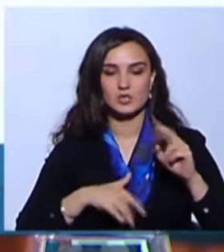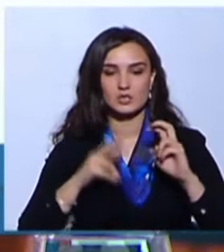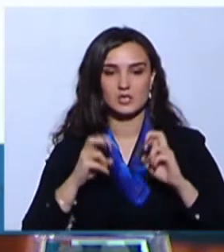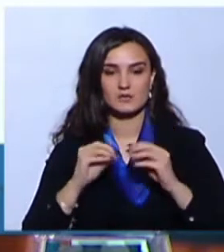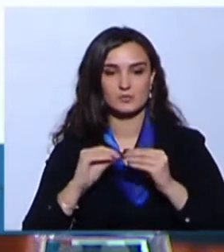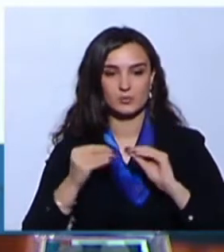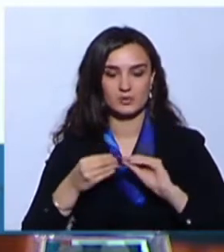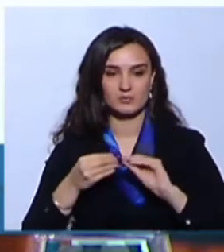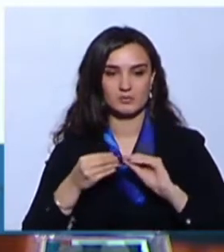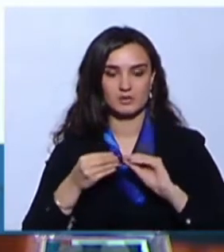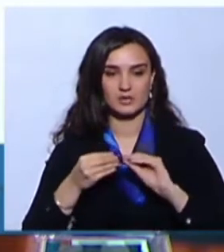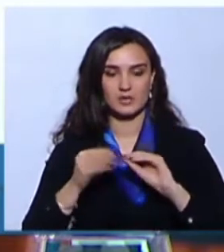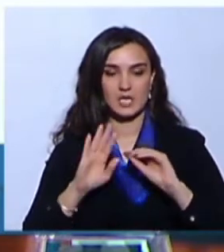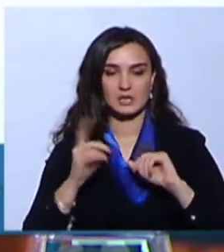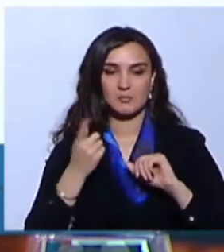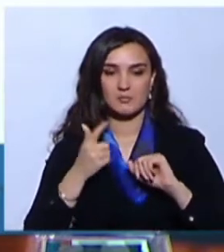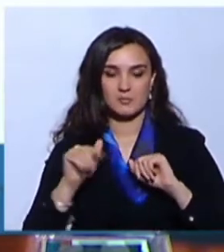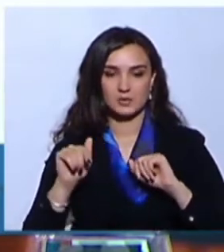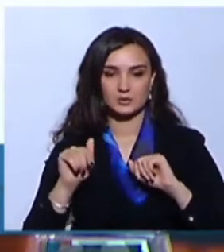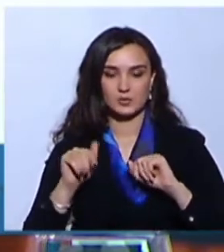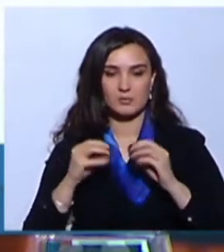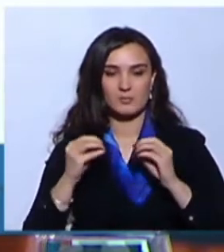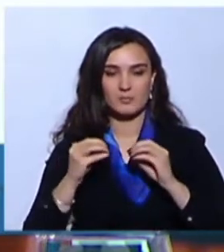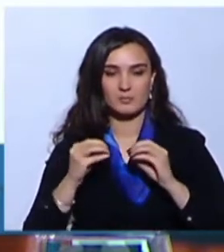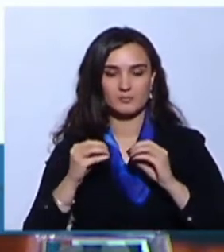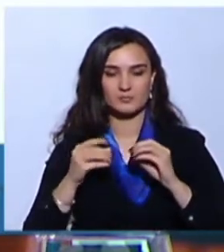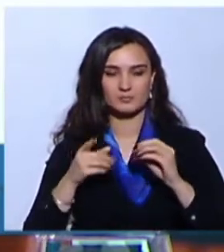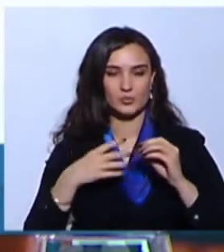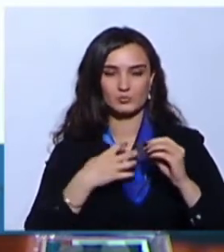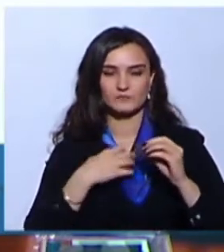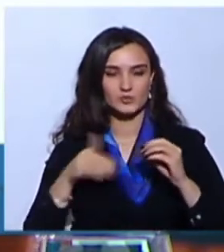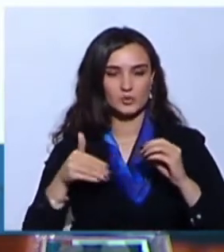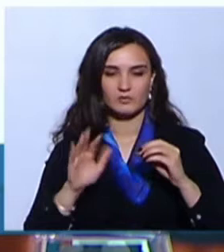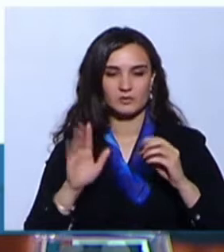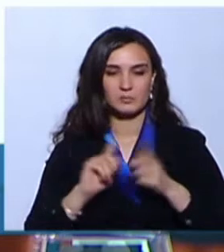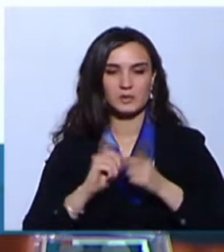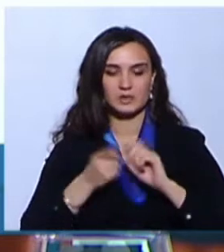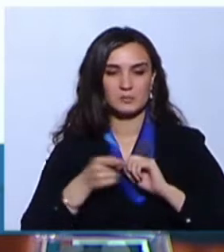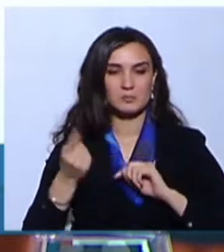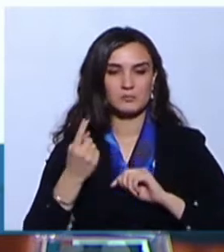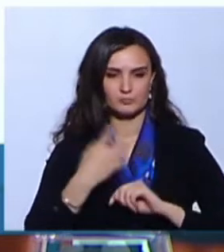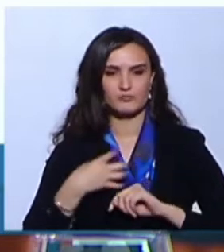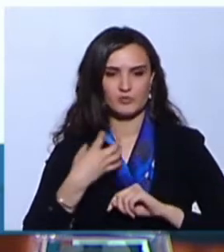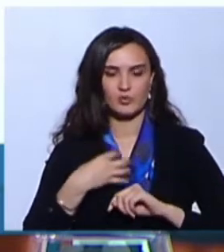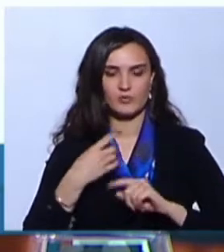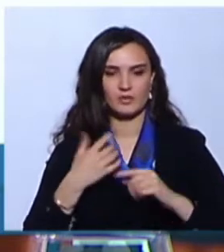ტრაქტი არათუ მეათე ან მეასე ხარისხოვანი, არამედ ლამის პირველ